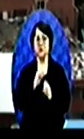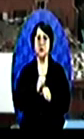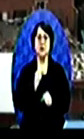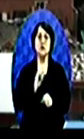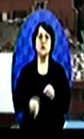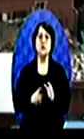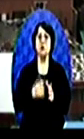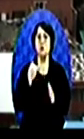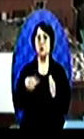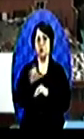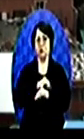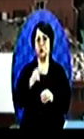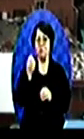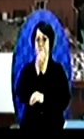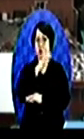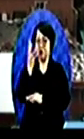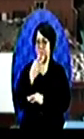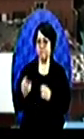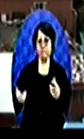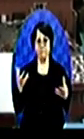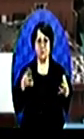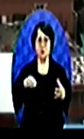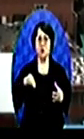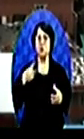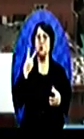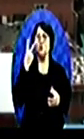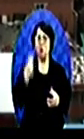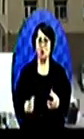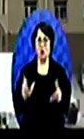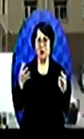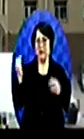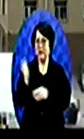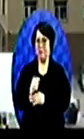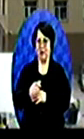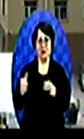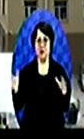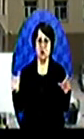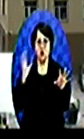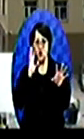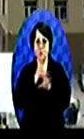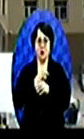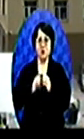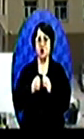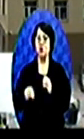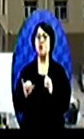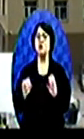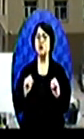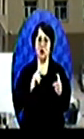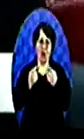нийт хотын ногоон байгууламжийг нэмэгдүүлэх төргүүлчлэгний цэгүүдийг зэгцлэх чиглэлд ямар ажил хийж байгаа тухай шуурхай хурлын үеэр